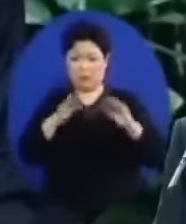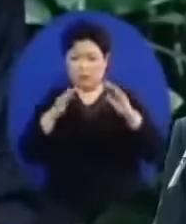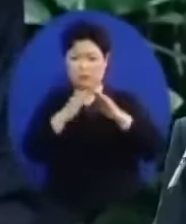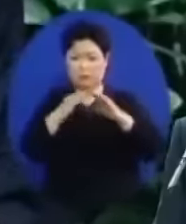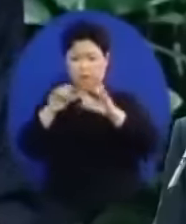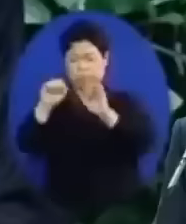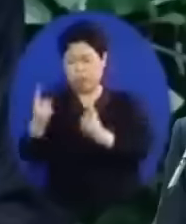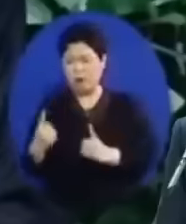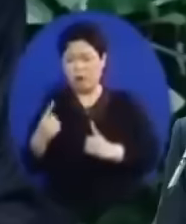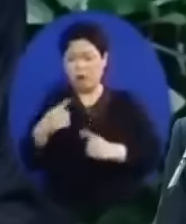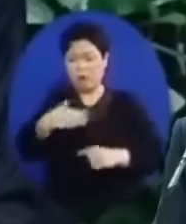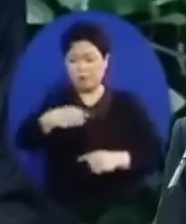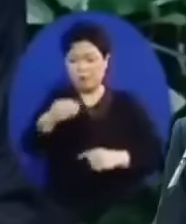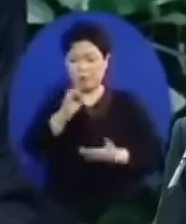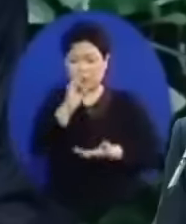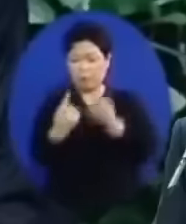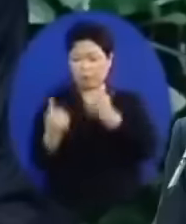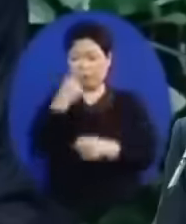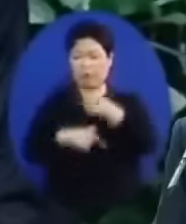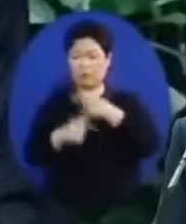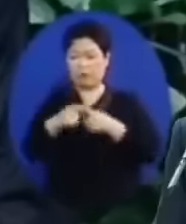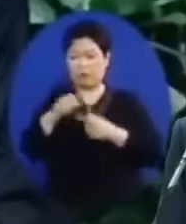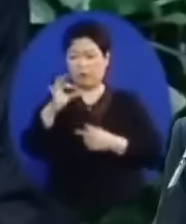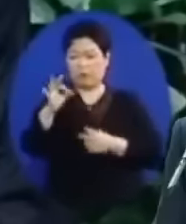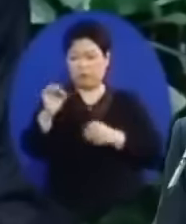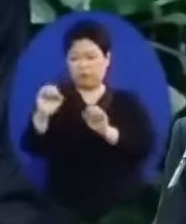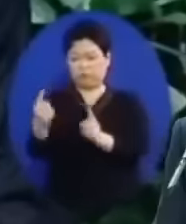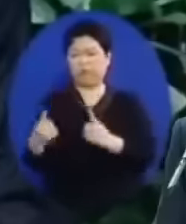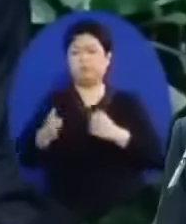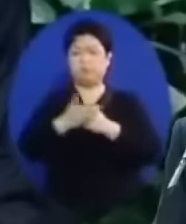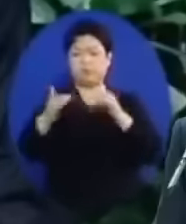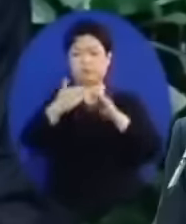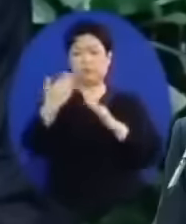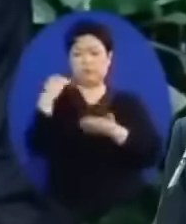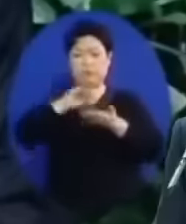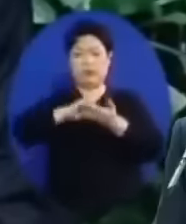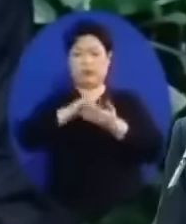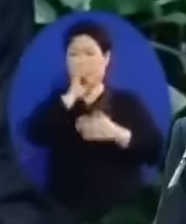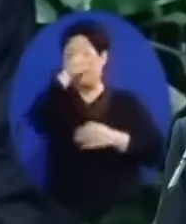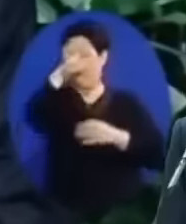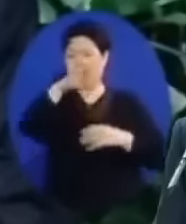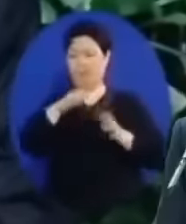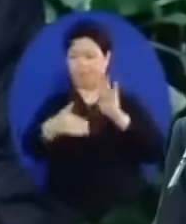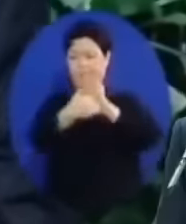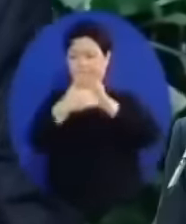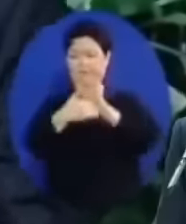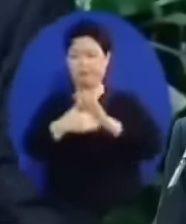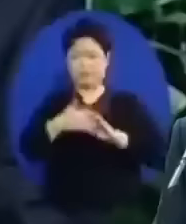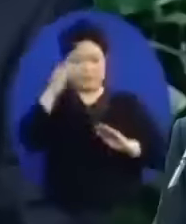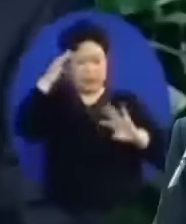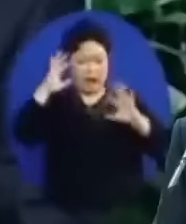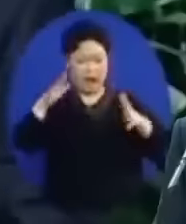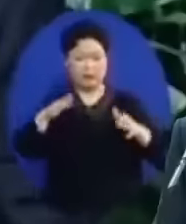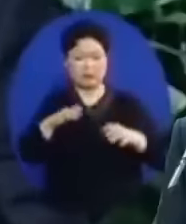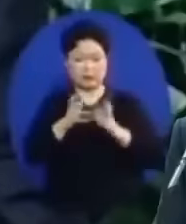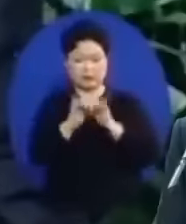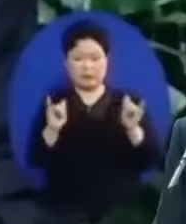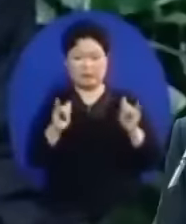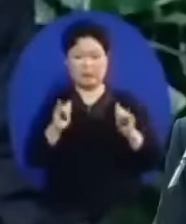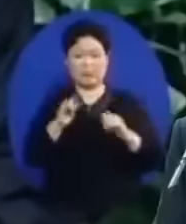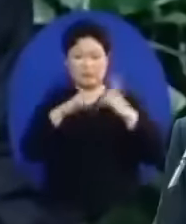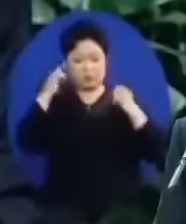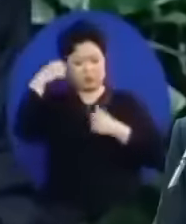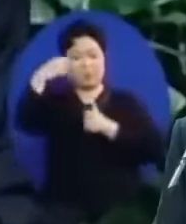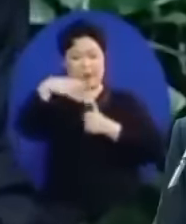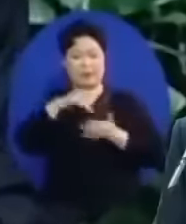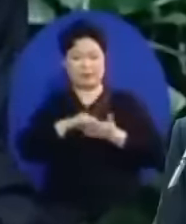너무 떨어져서 빌려둔 돈보다 더 낮은 돈으로 주택을 받아야 되니까 못 받아들입니다. 우리 한국에 교포 한 사람이 제가 이런